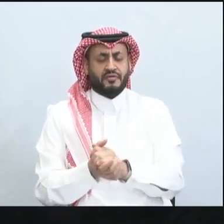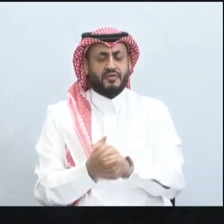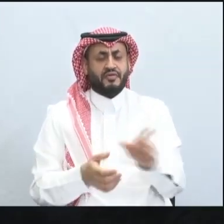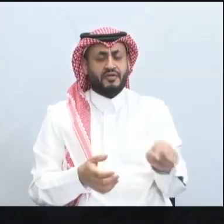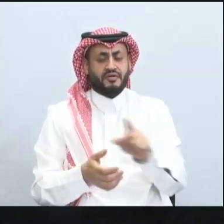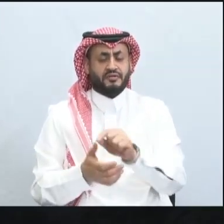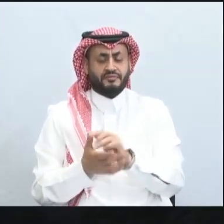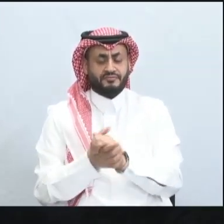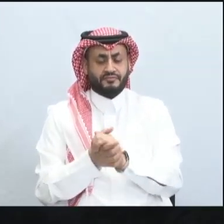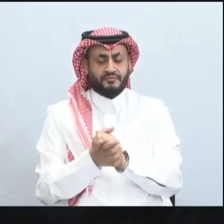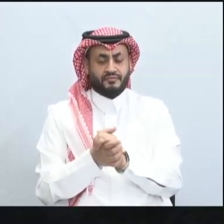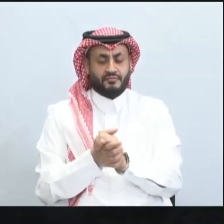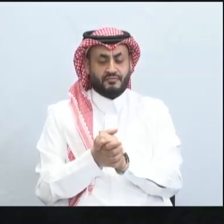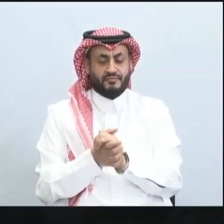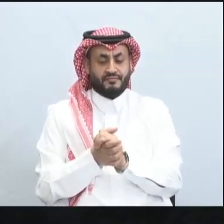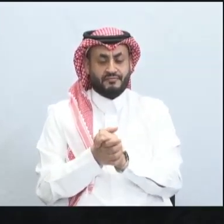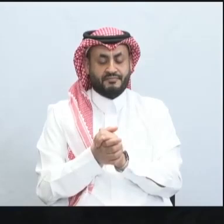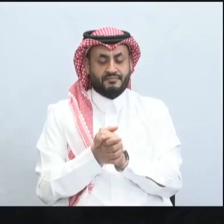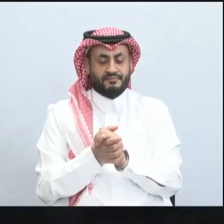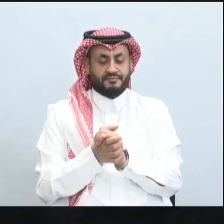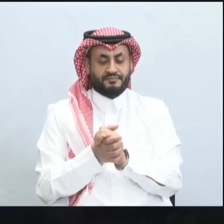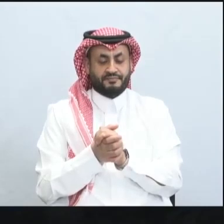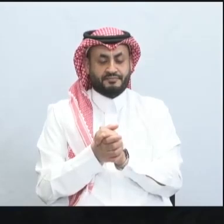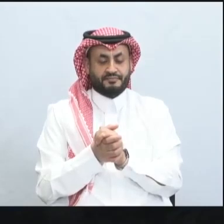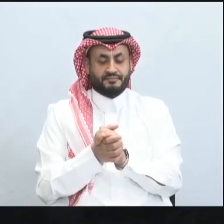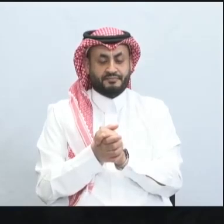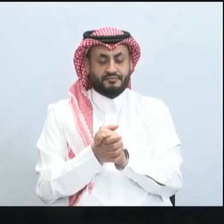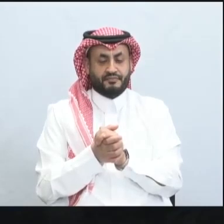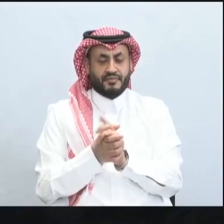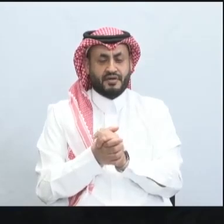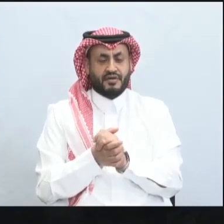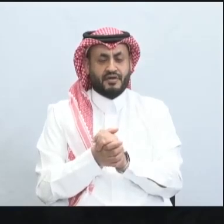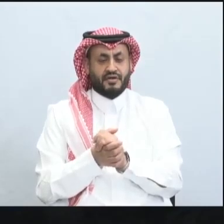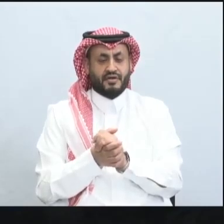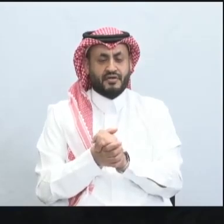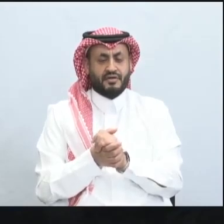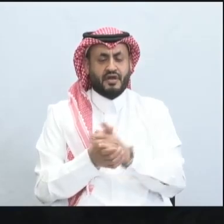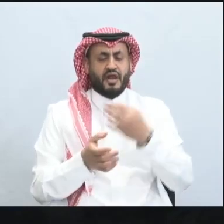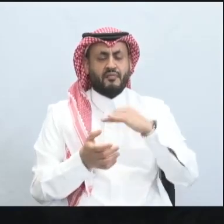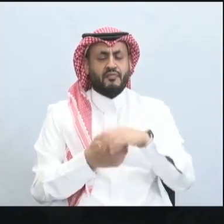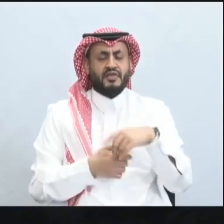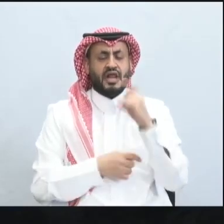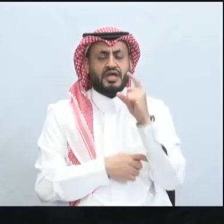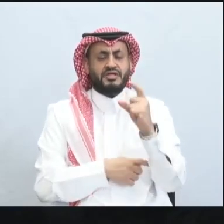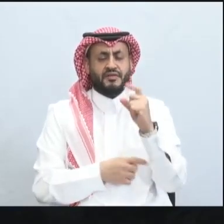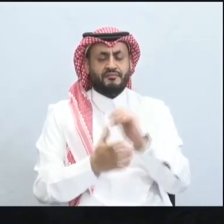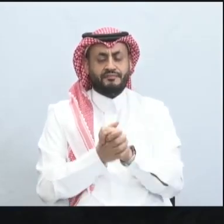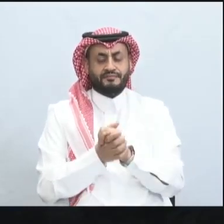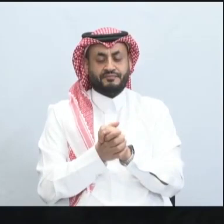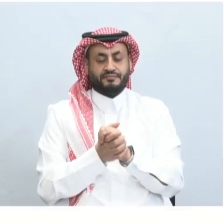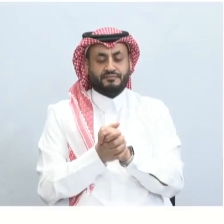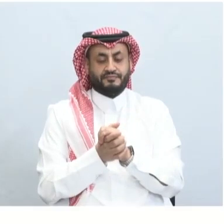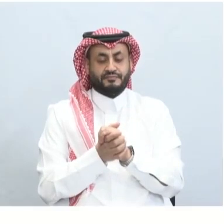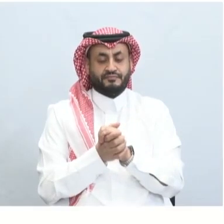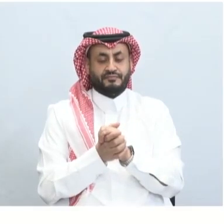النعم التي ينبغي للمؤمن ان يشكر الله عليها هي نعمه الاسلام نعمه الاسلام فاذا الحمد